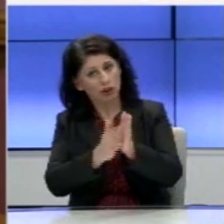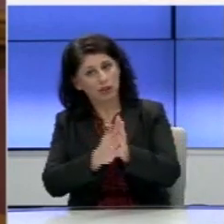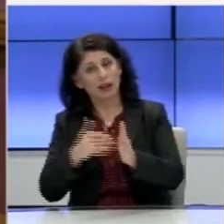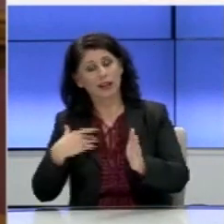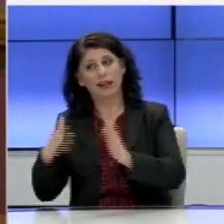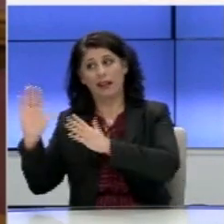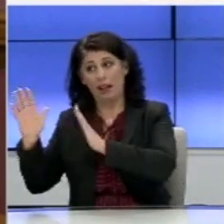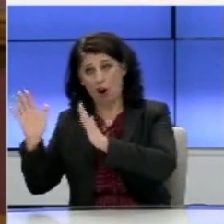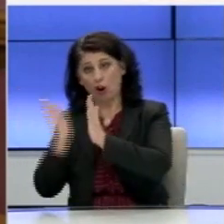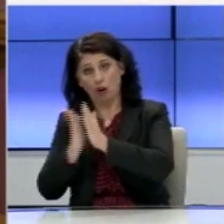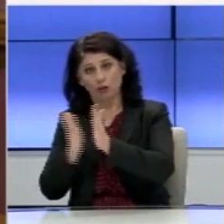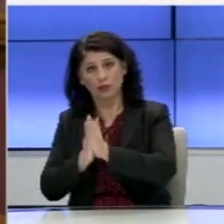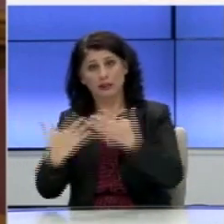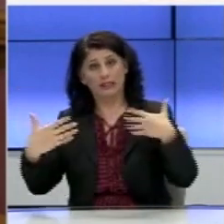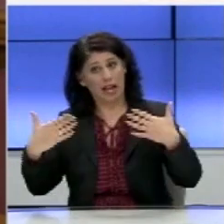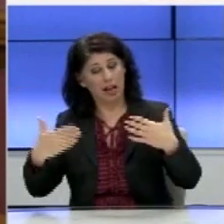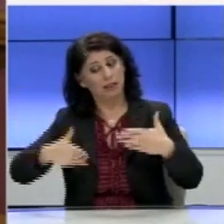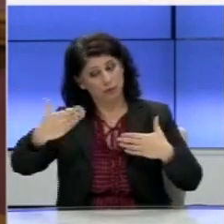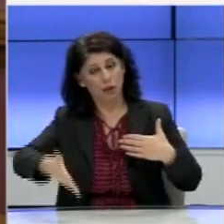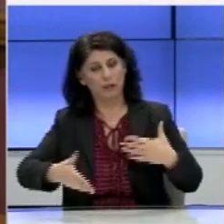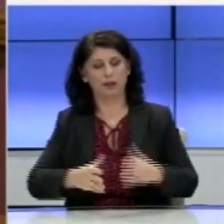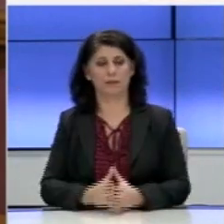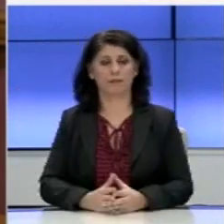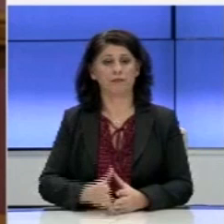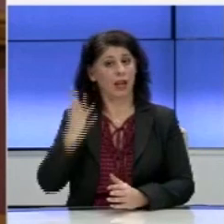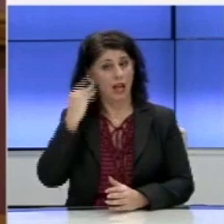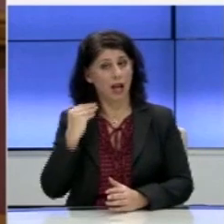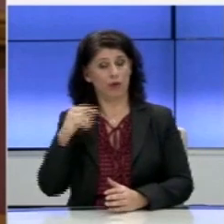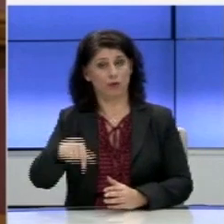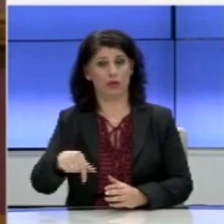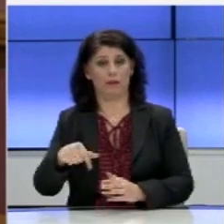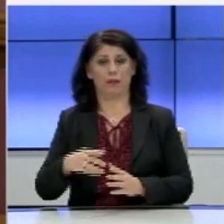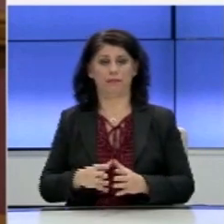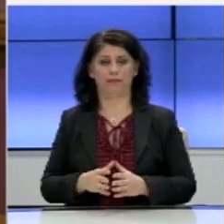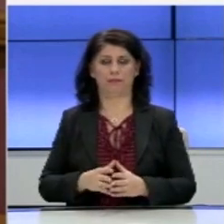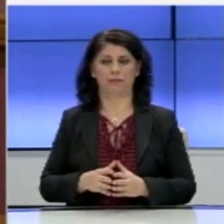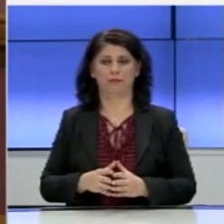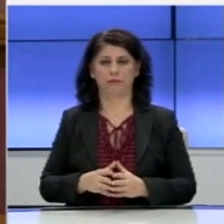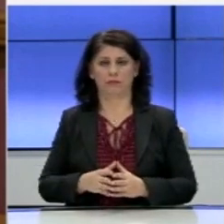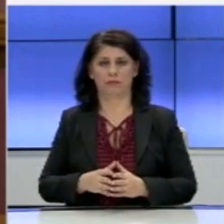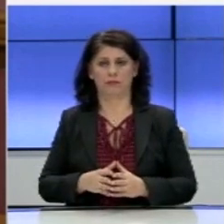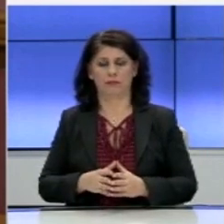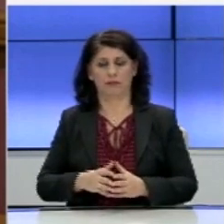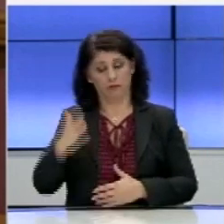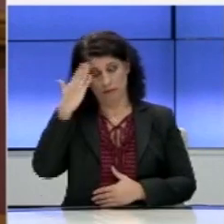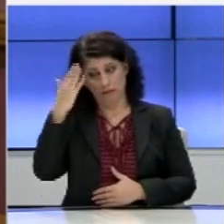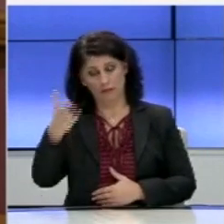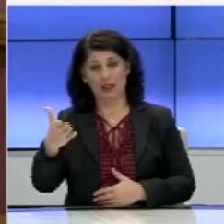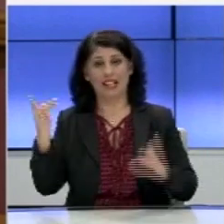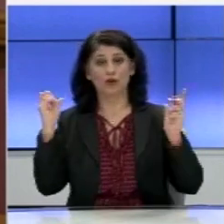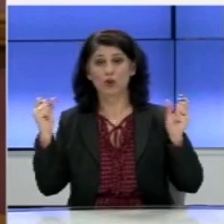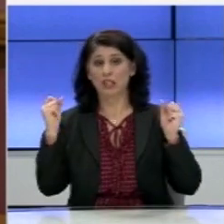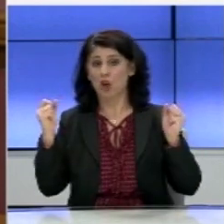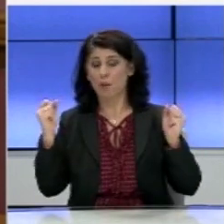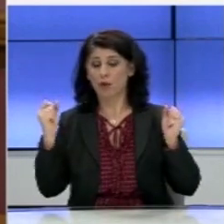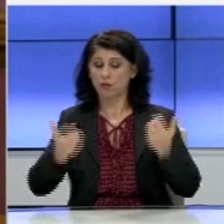τους χειροκροτούσατε την άνοιξη αργότερα. Ακούσαμε και από το βήμα τη μνήμα για τους